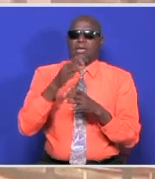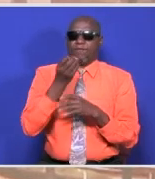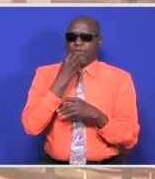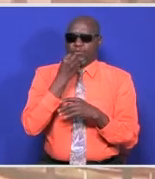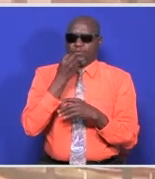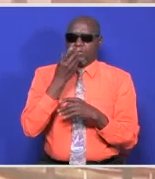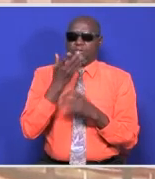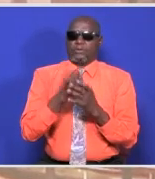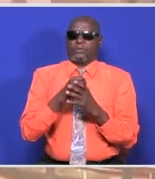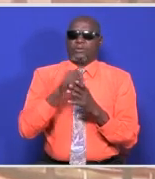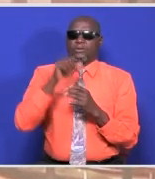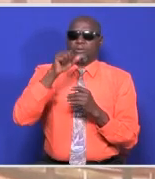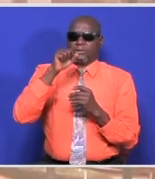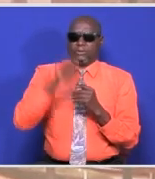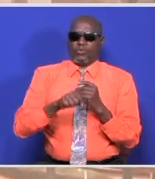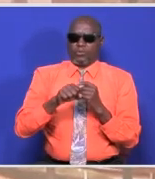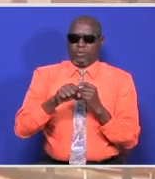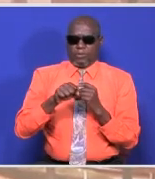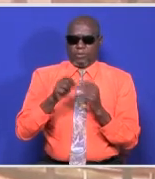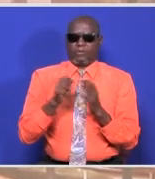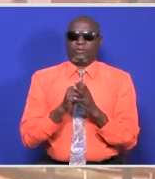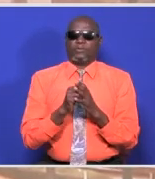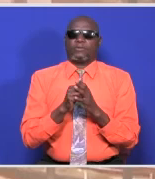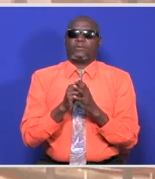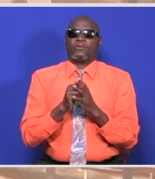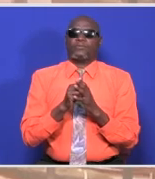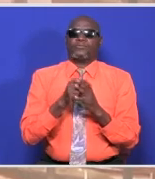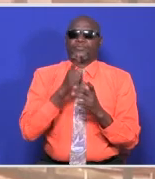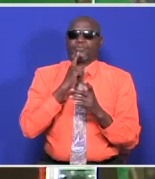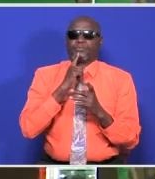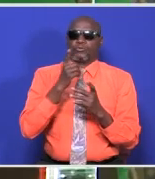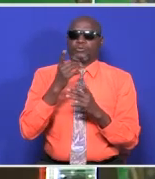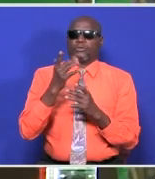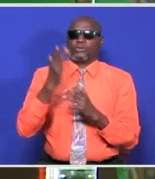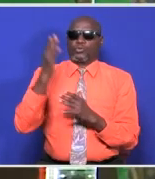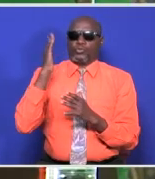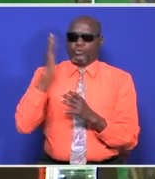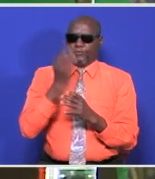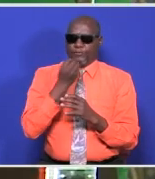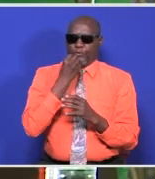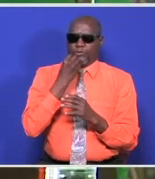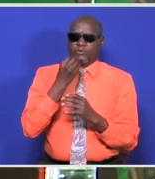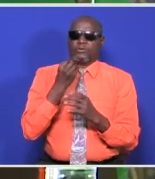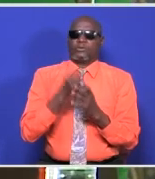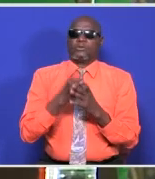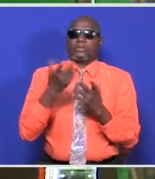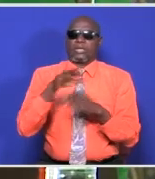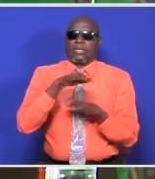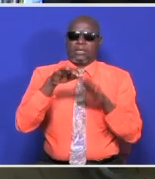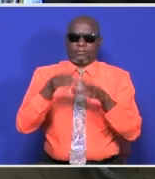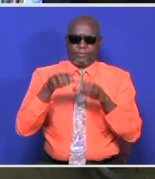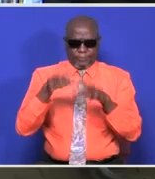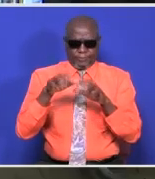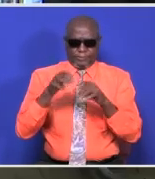kusini mwa Afrika inalenga matokeo ya kuimarisha usalama wa chakula, kuongeza tija katika kilimo na pia